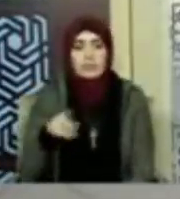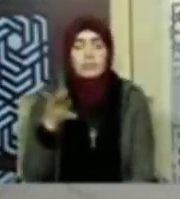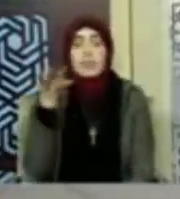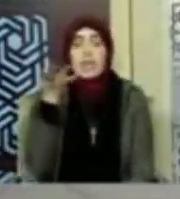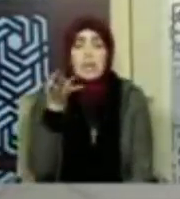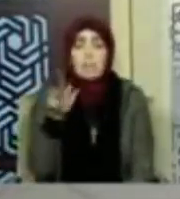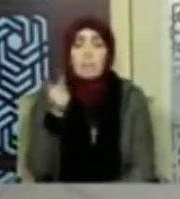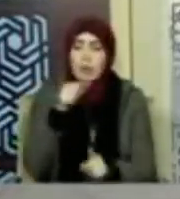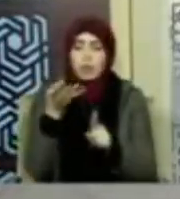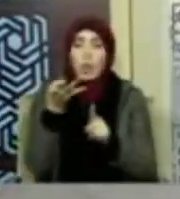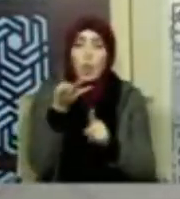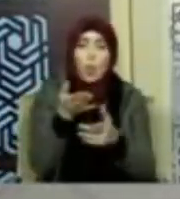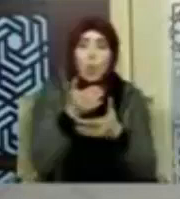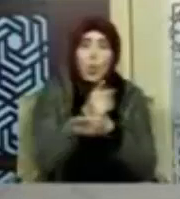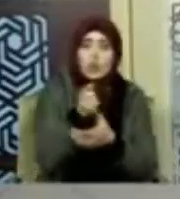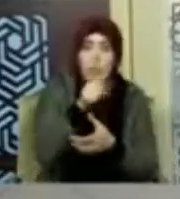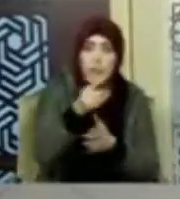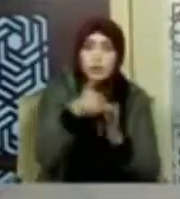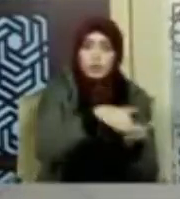شهيد،